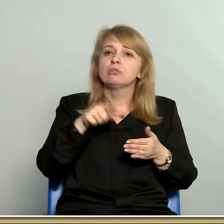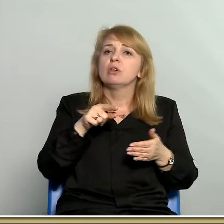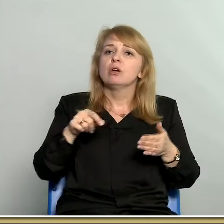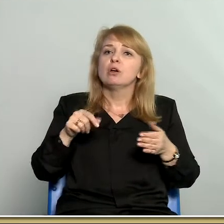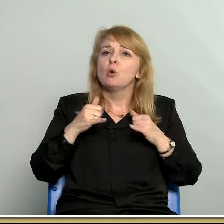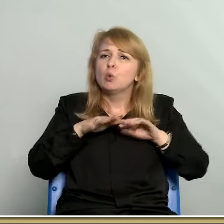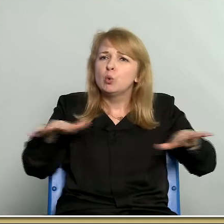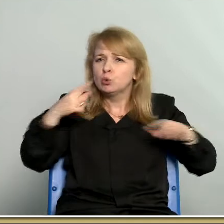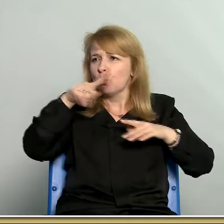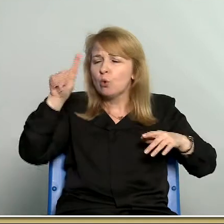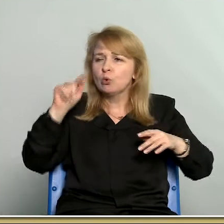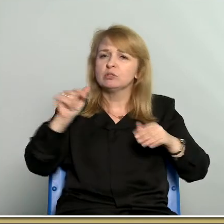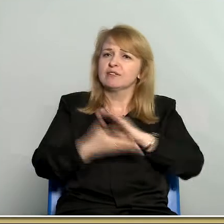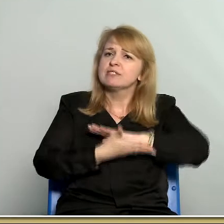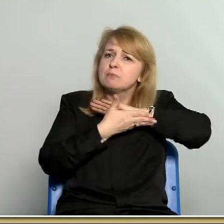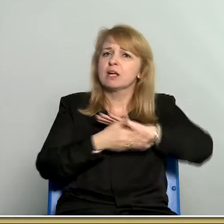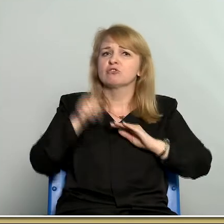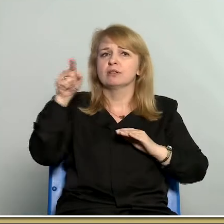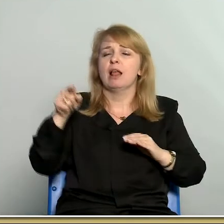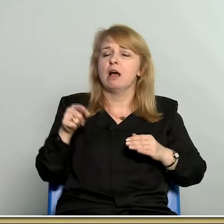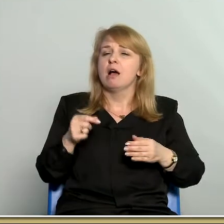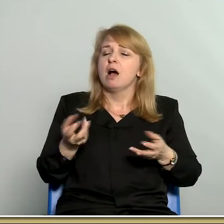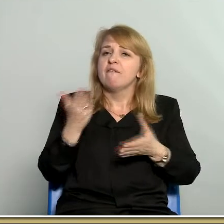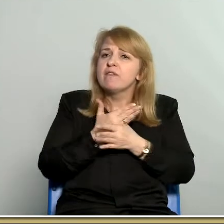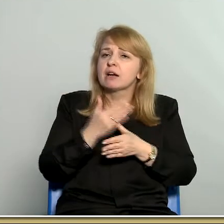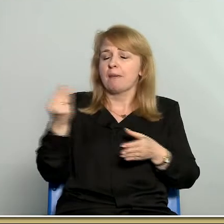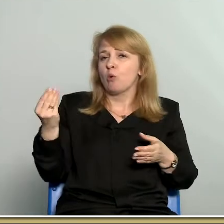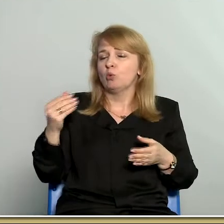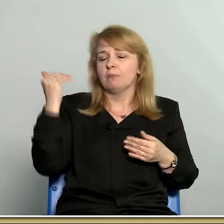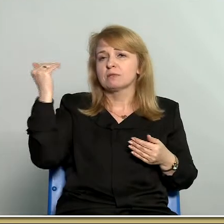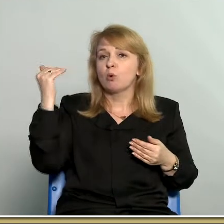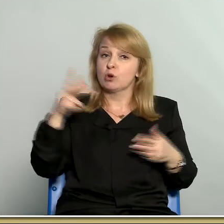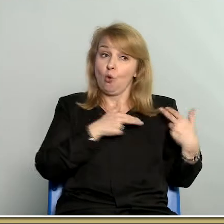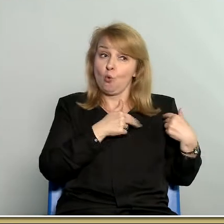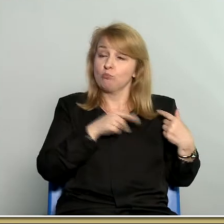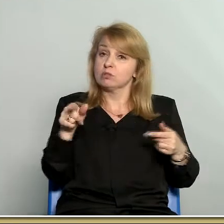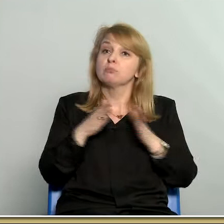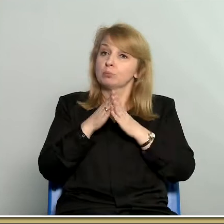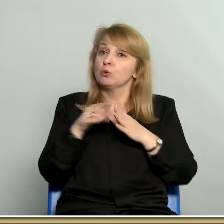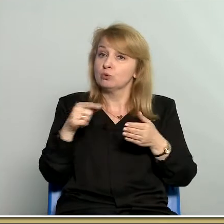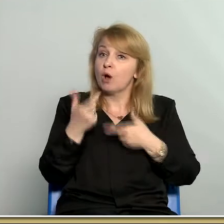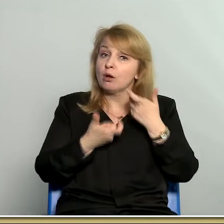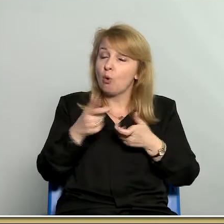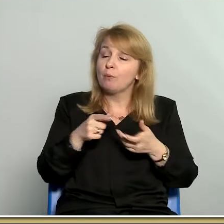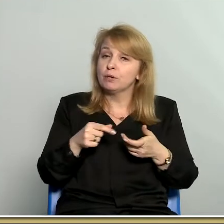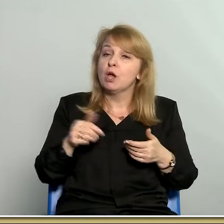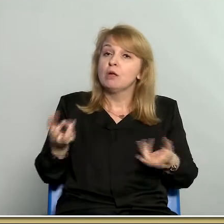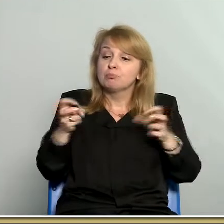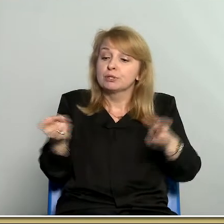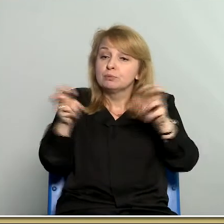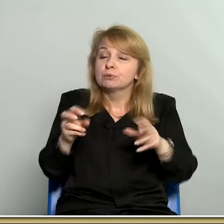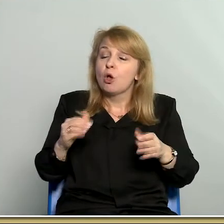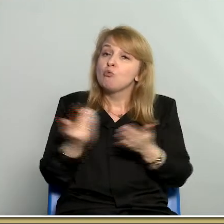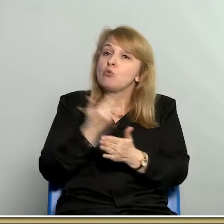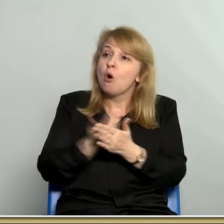także będzie to wspieranie stricte podmiotów ekonomii społecznej. Komisja prosiła tutaj, aby zwrócić uwagę na powstawanie nowych